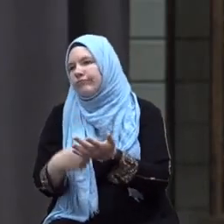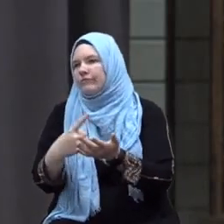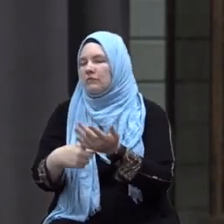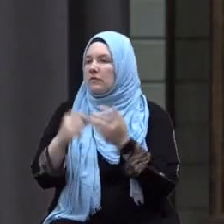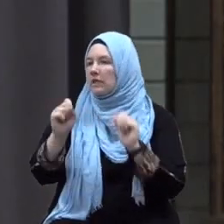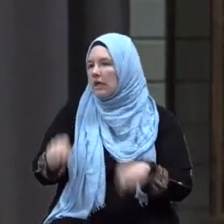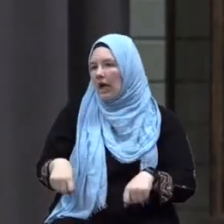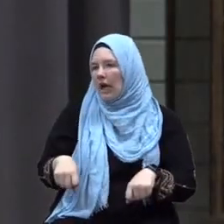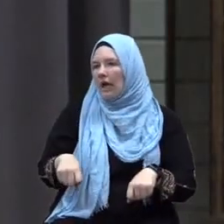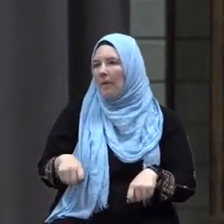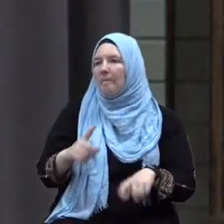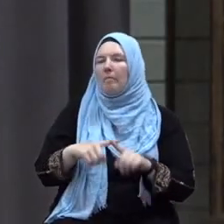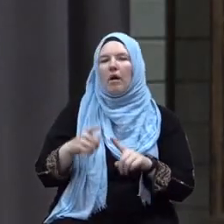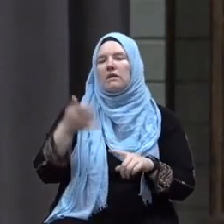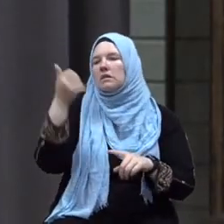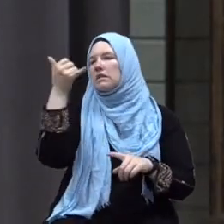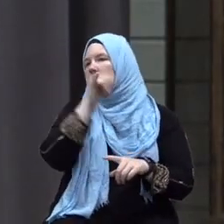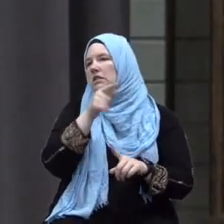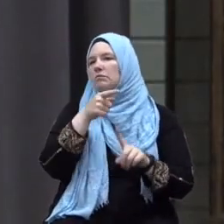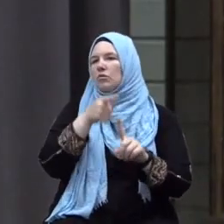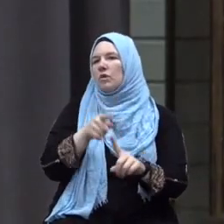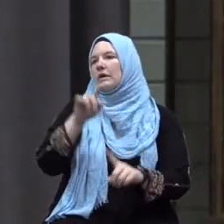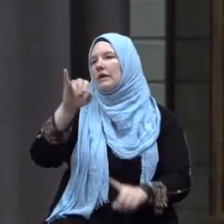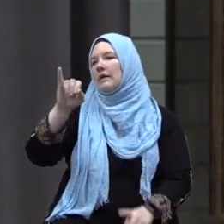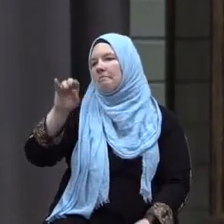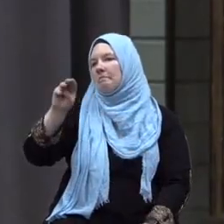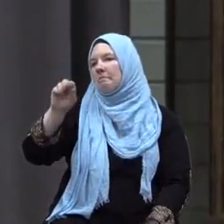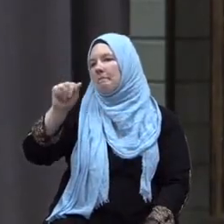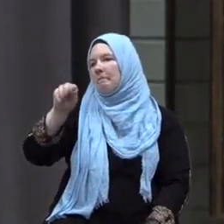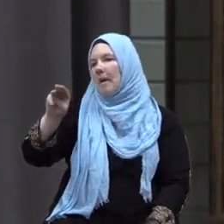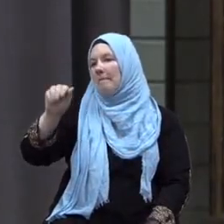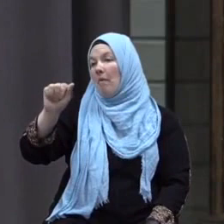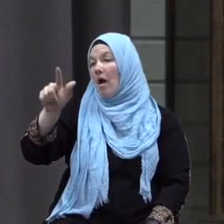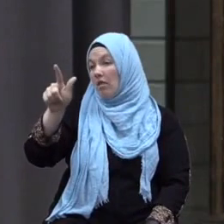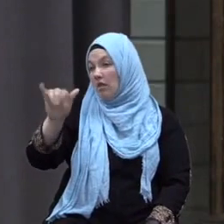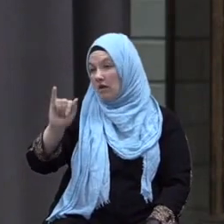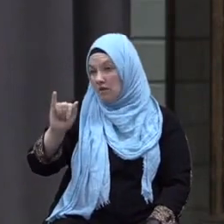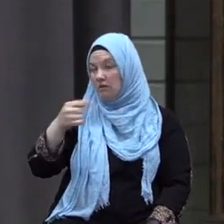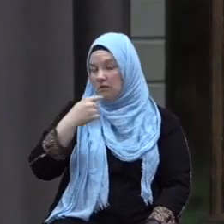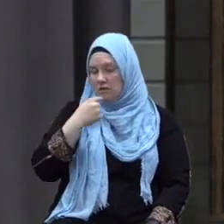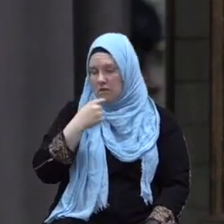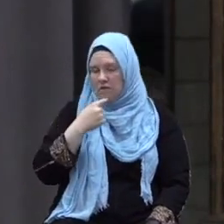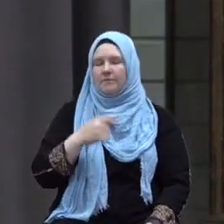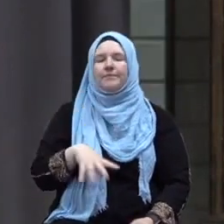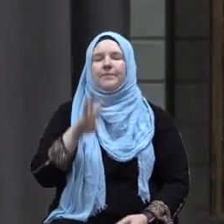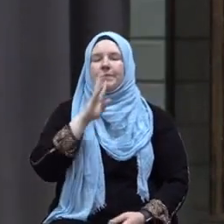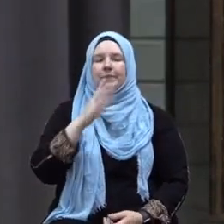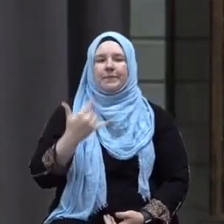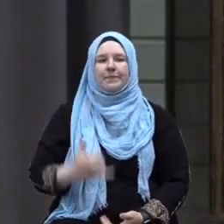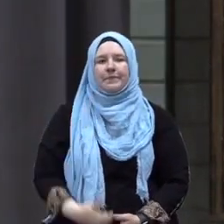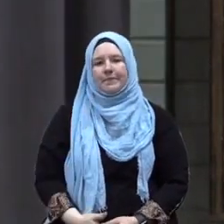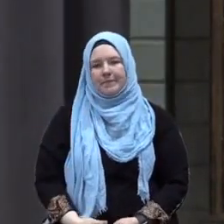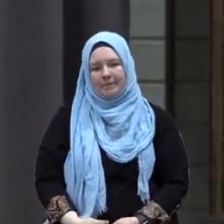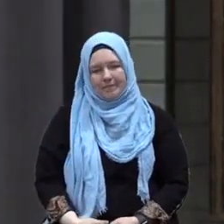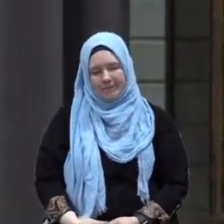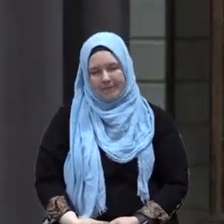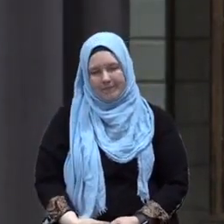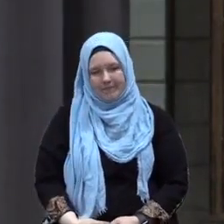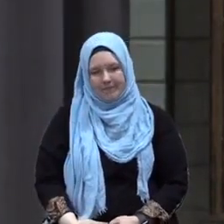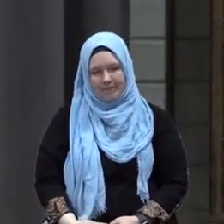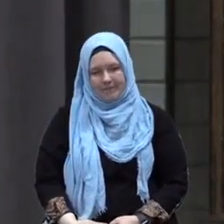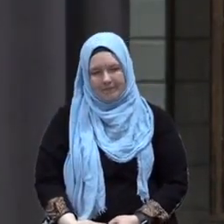point, the salient point that Imam Ali brings to our attention is مَنْ عَمِلَ بِمَا